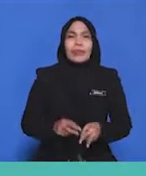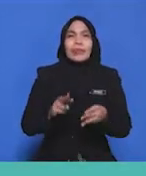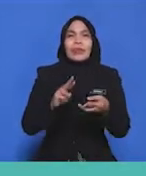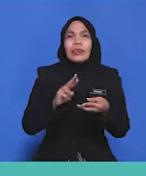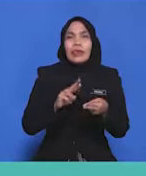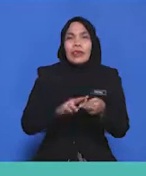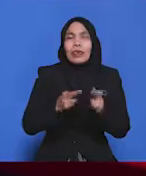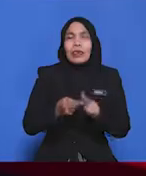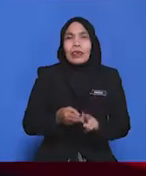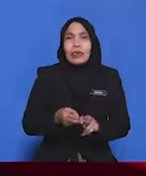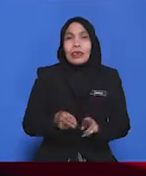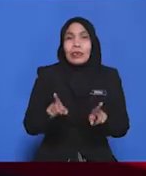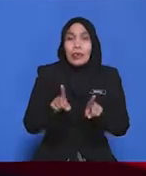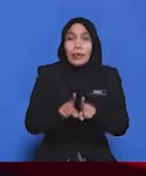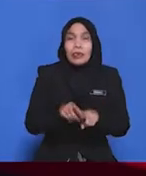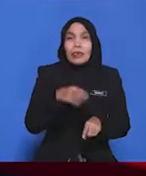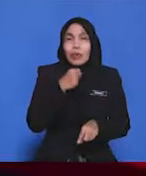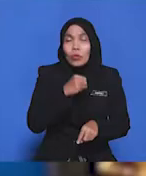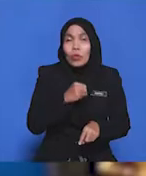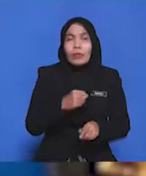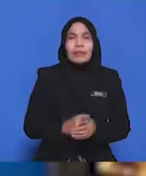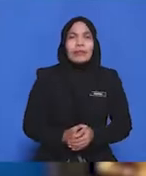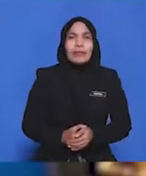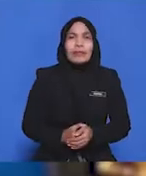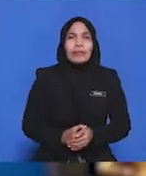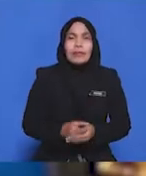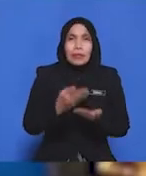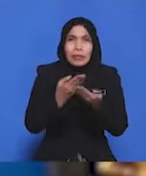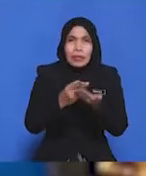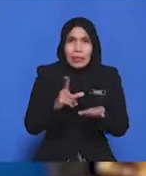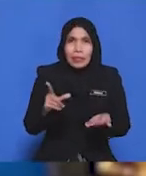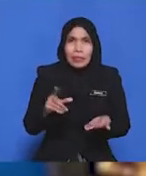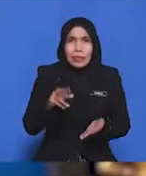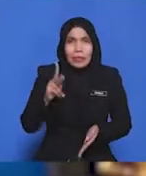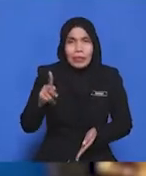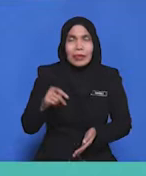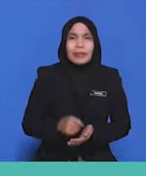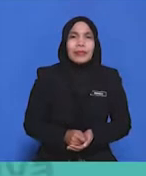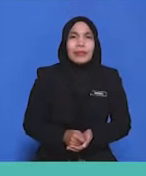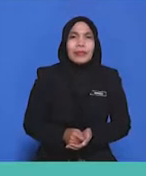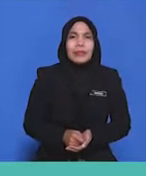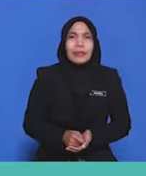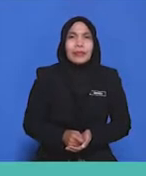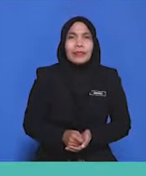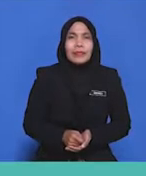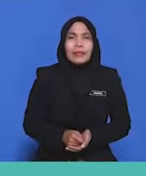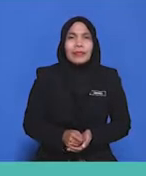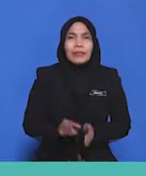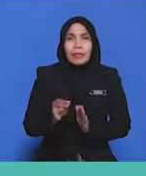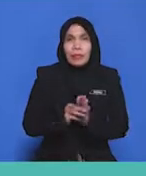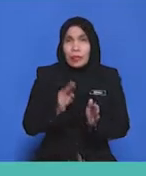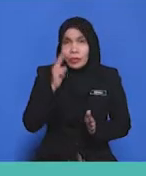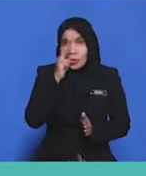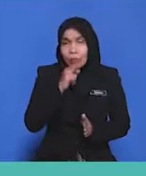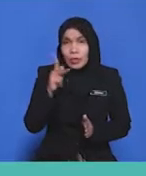sebaya. Siapa boleh bagi contoh? Baiklah pelajar-pelajar, rakan sebaya merupakan ejen